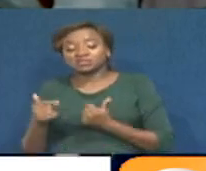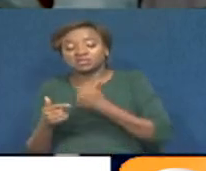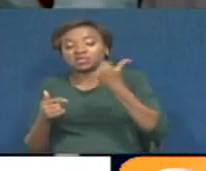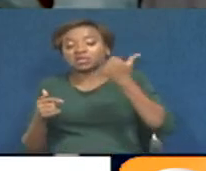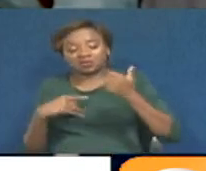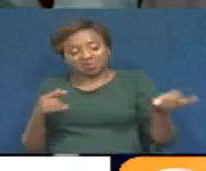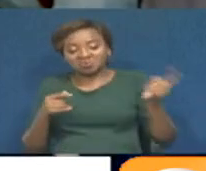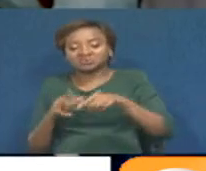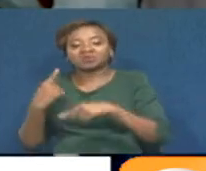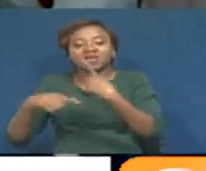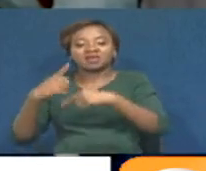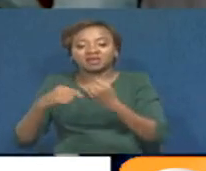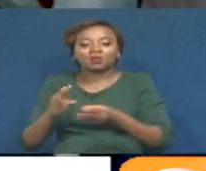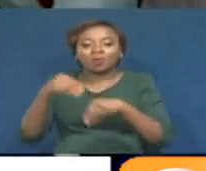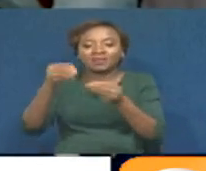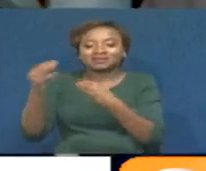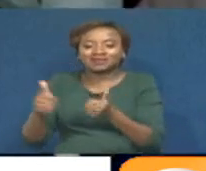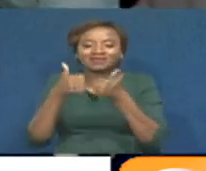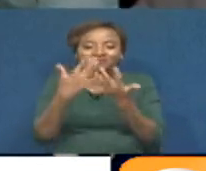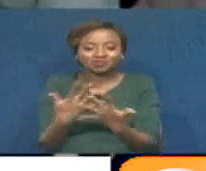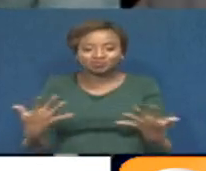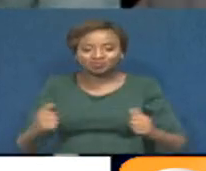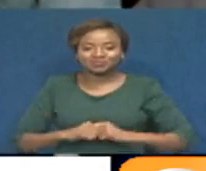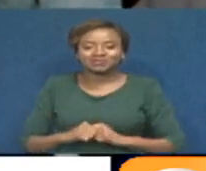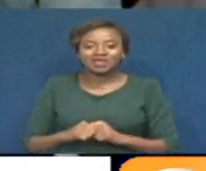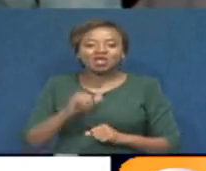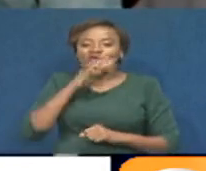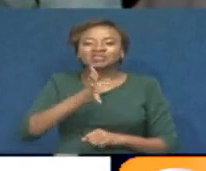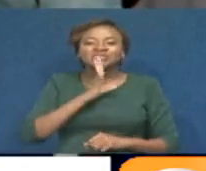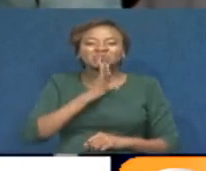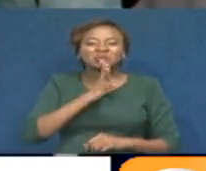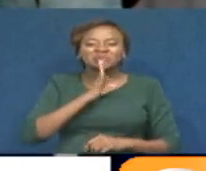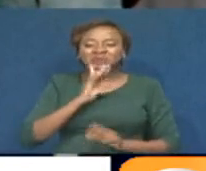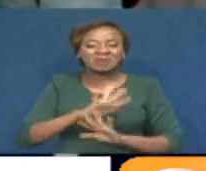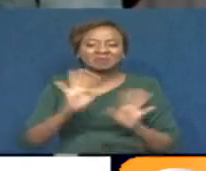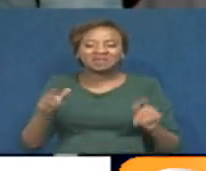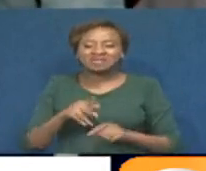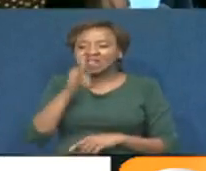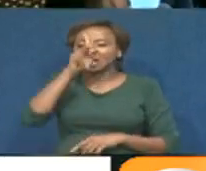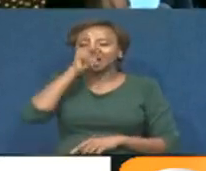wakuja waendelee na mambo haya mazuri haya. Sio kupiga nduru kila saa.